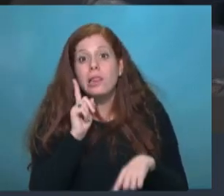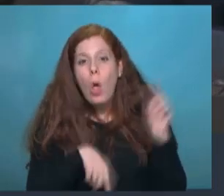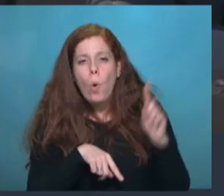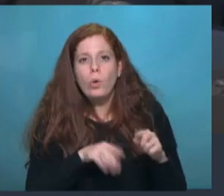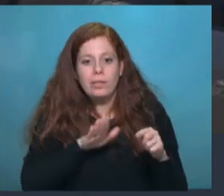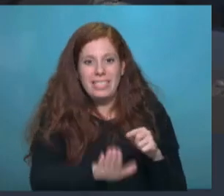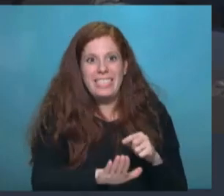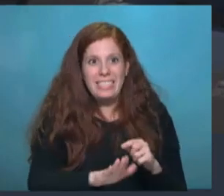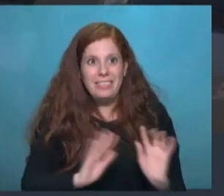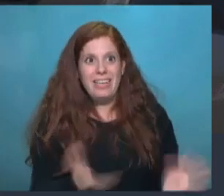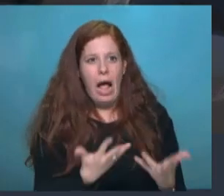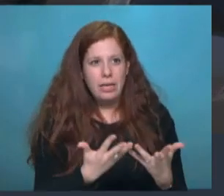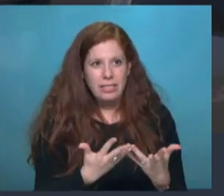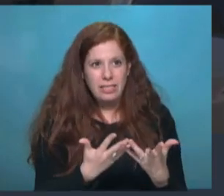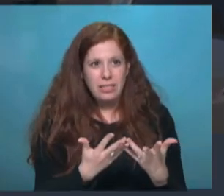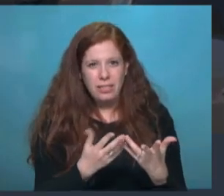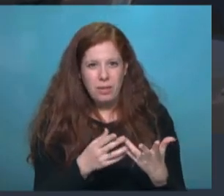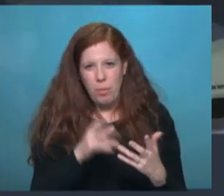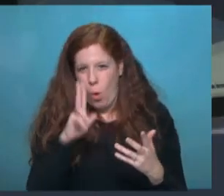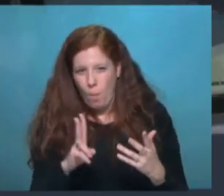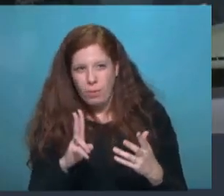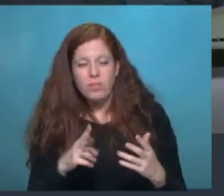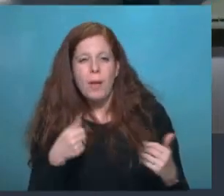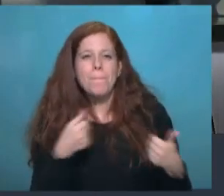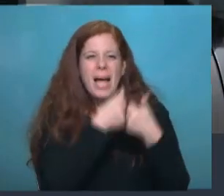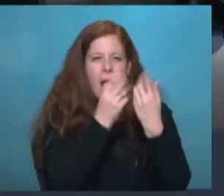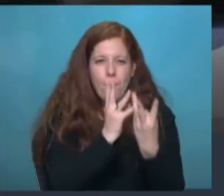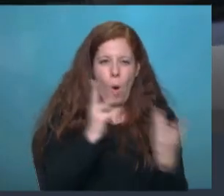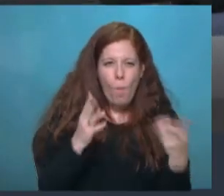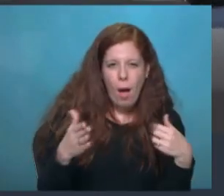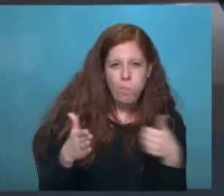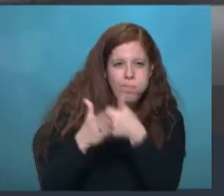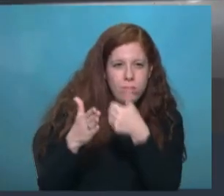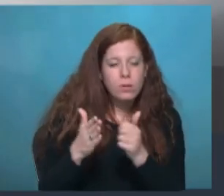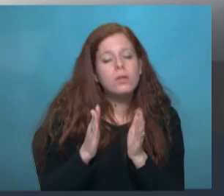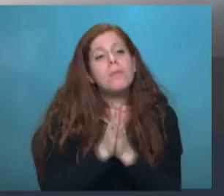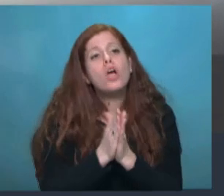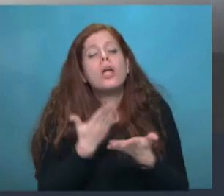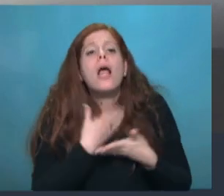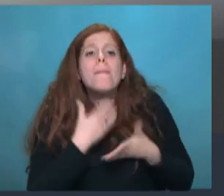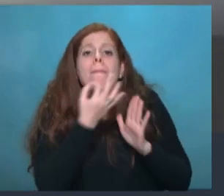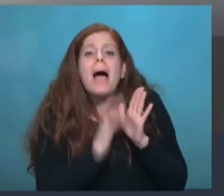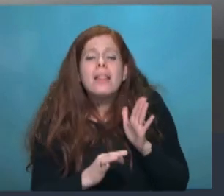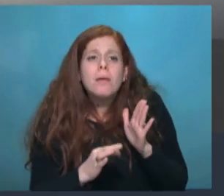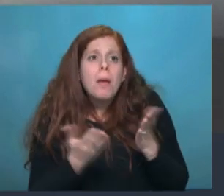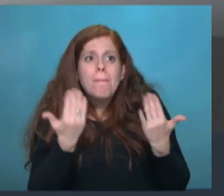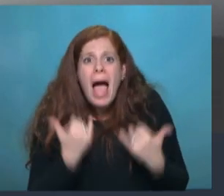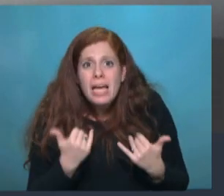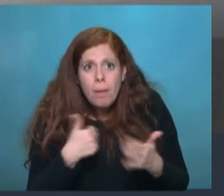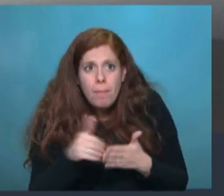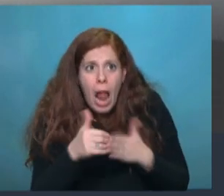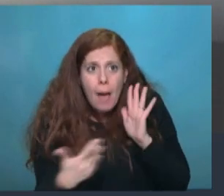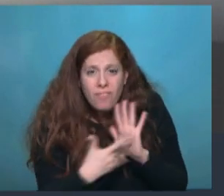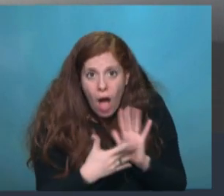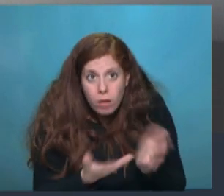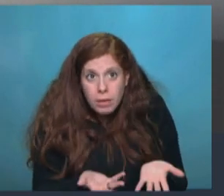הדלק, והיא פגעה פה בחומה. ביקשתי לקבל פרטים לגבי מה שהיה במהלך המבחן